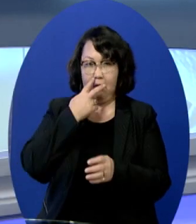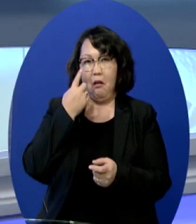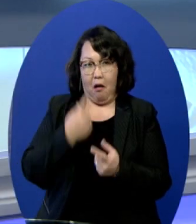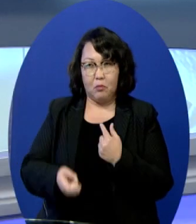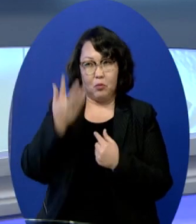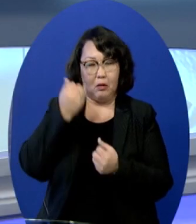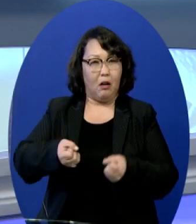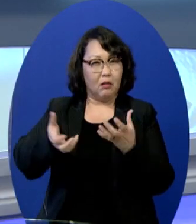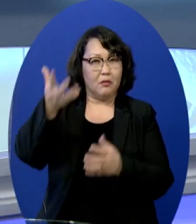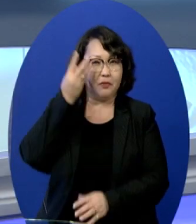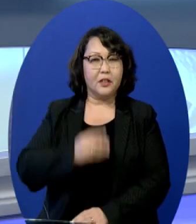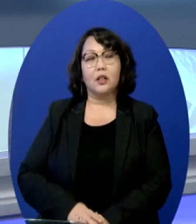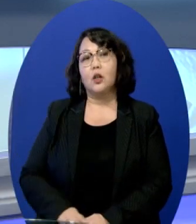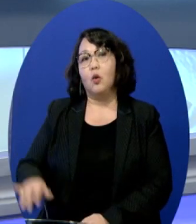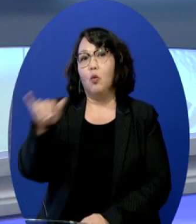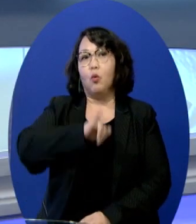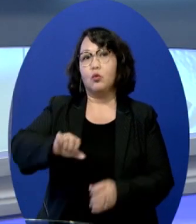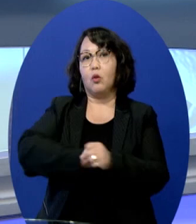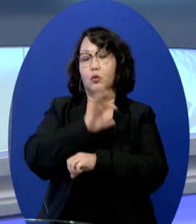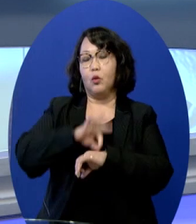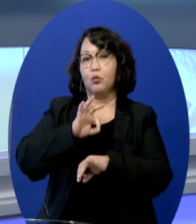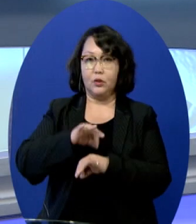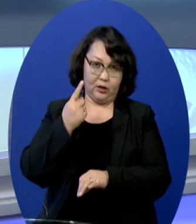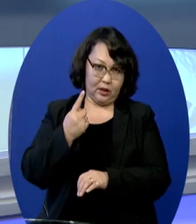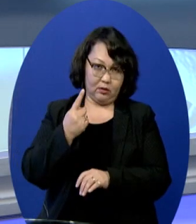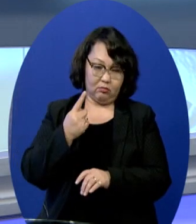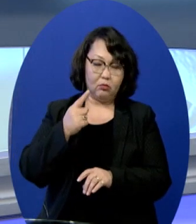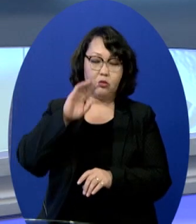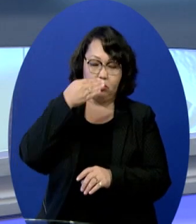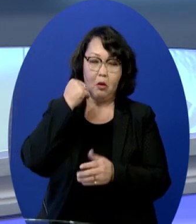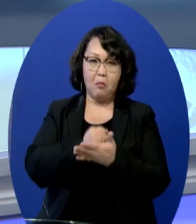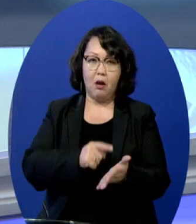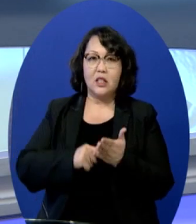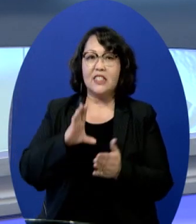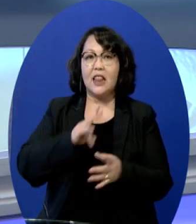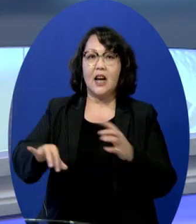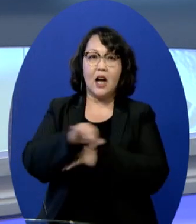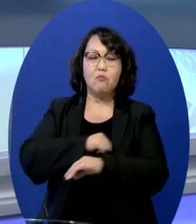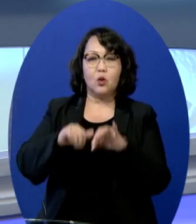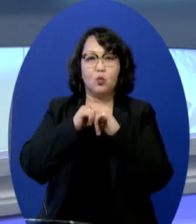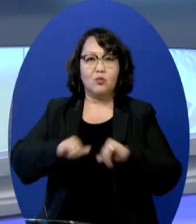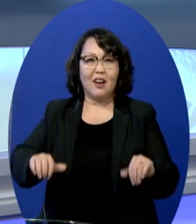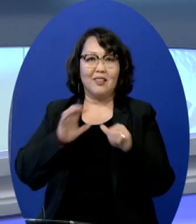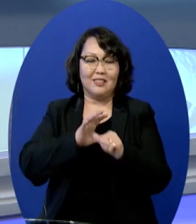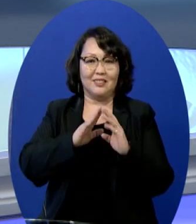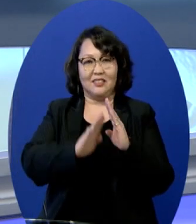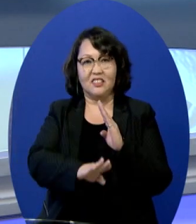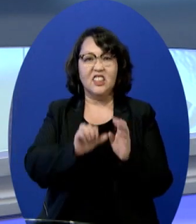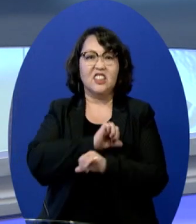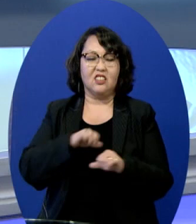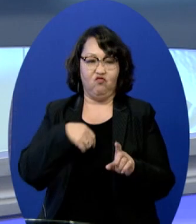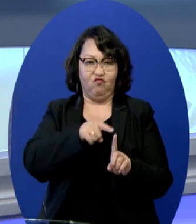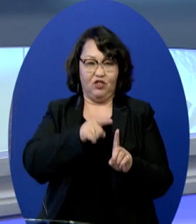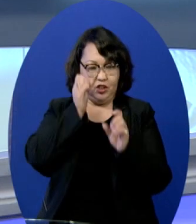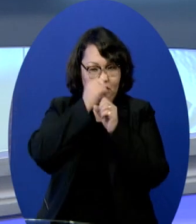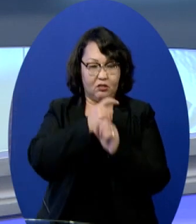Өнөөдөр улсын хэмжээнд коронавирусны батлагдсан нэг тохиолдол илэрлээ. Энэ нь Сэлэнг аймгийн тусгаарлагдсан иргэний шинжилгээний хариу юм а. Нийслэл болоод